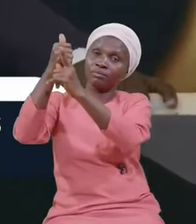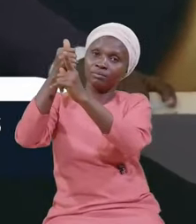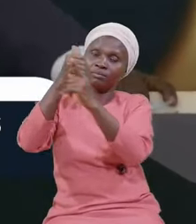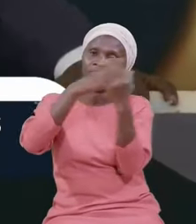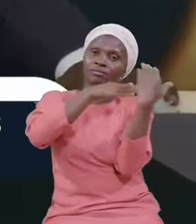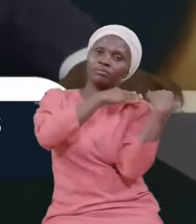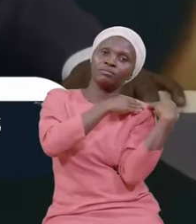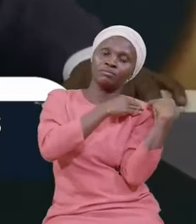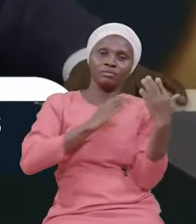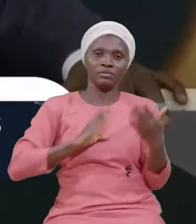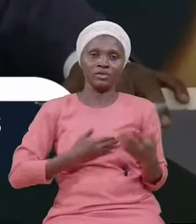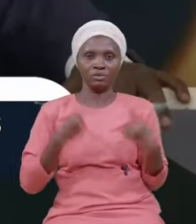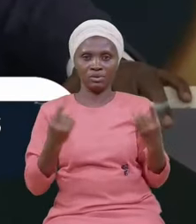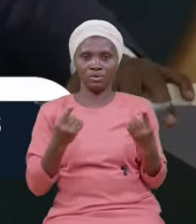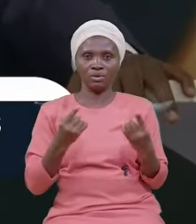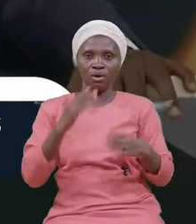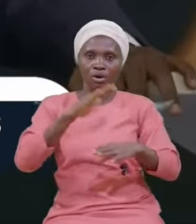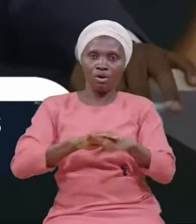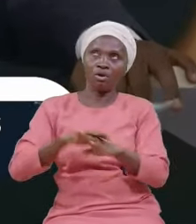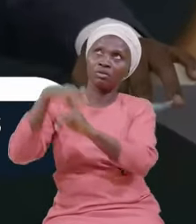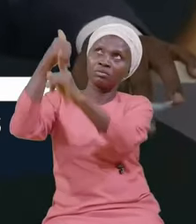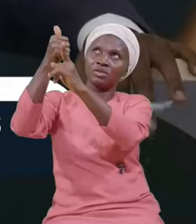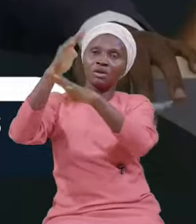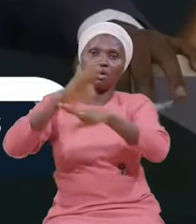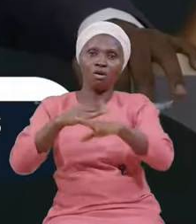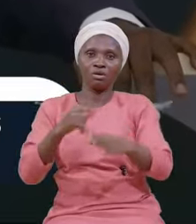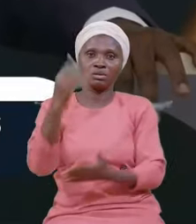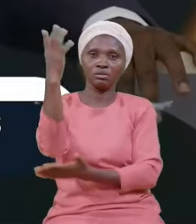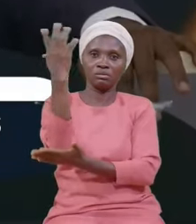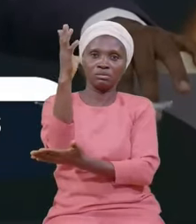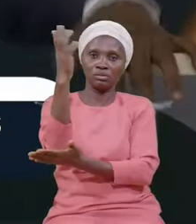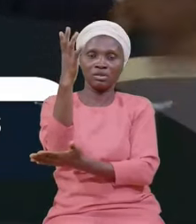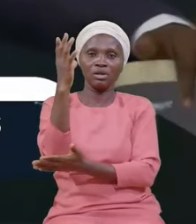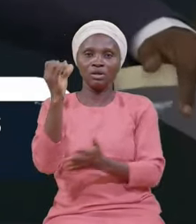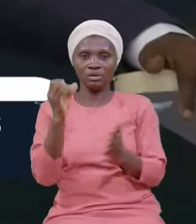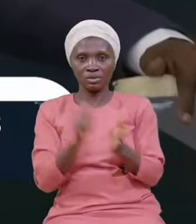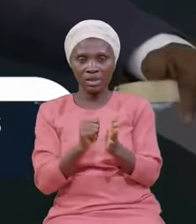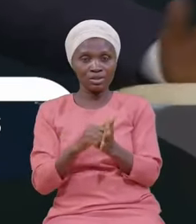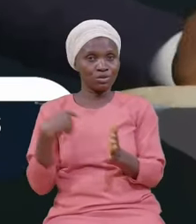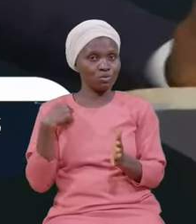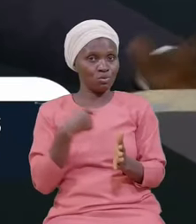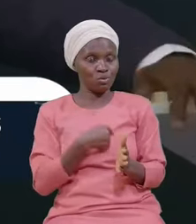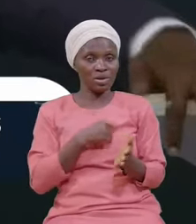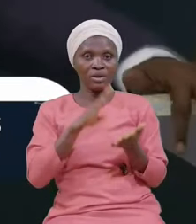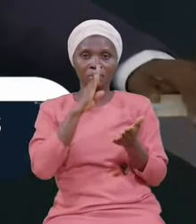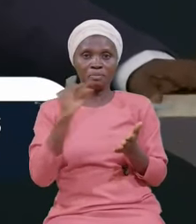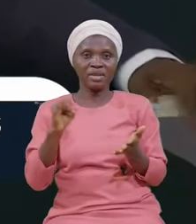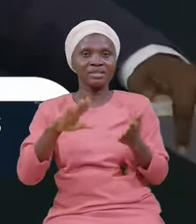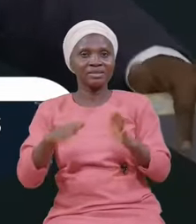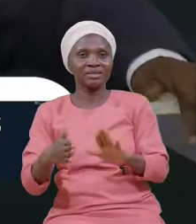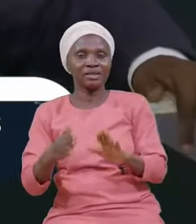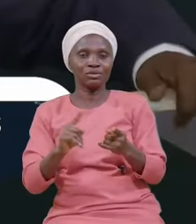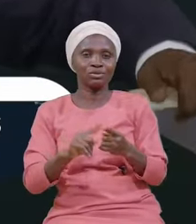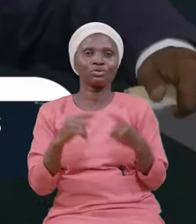Lui qui a porté lui-même nos péchés en son corps sur le bois, afin que mort au péché, mort au